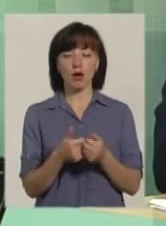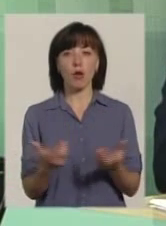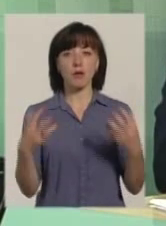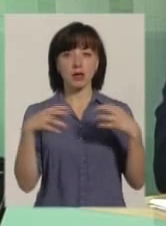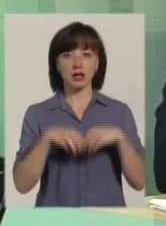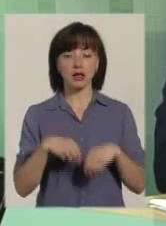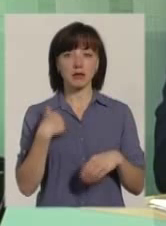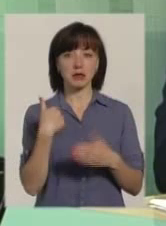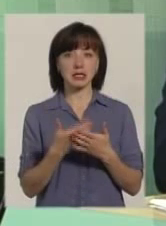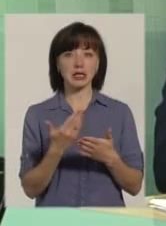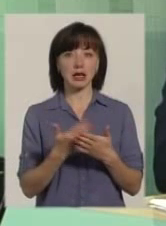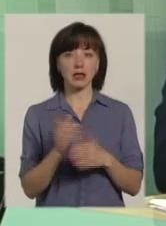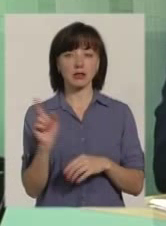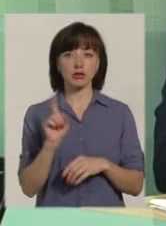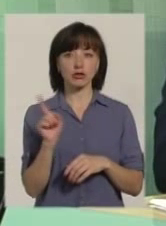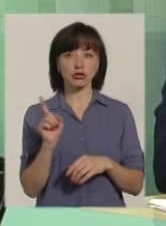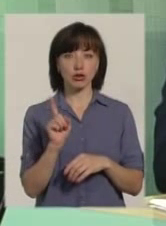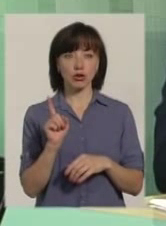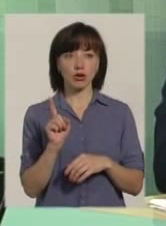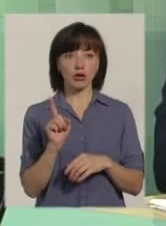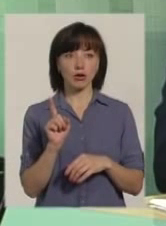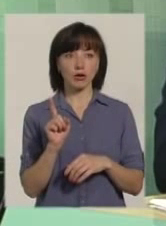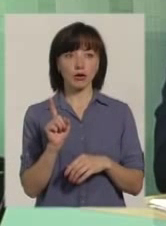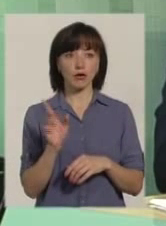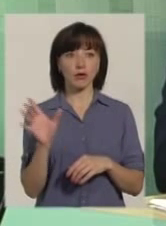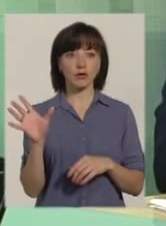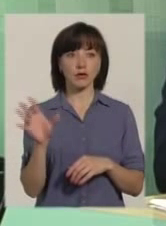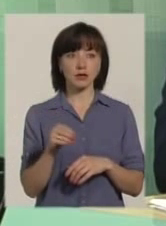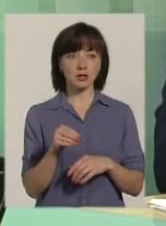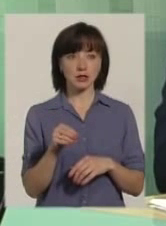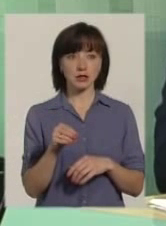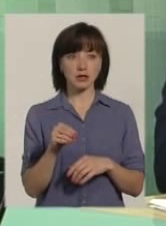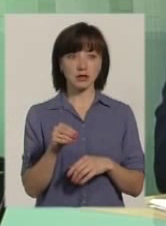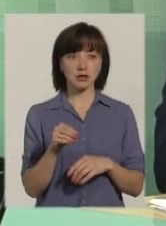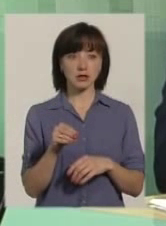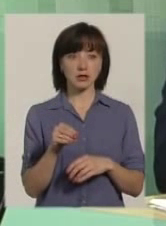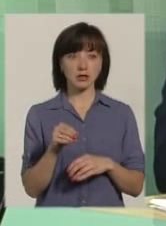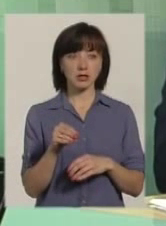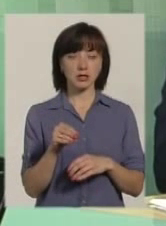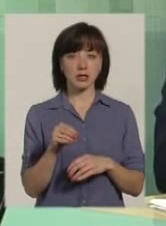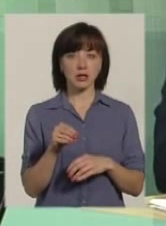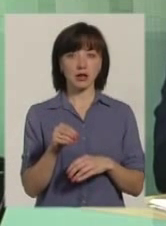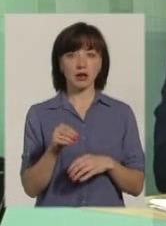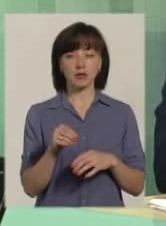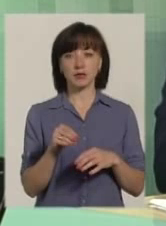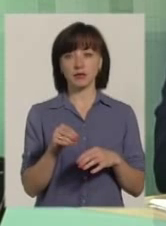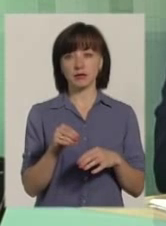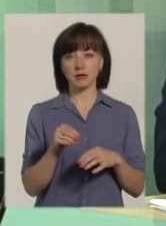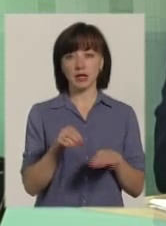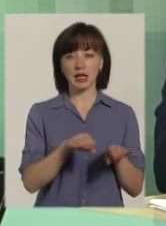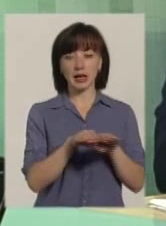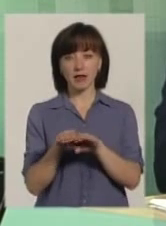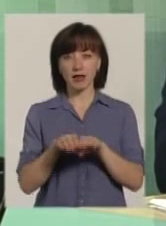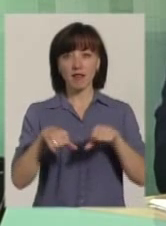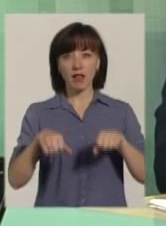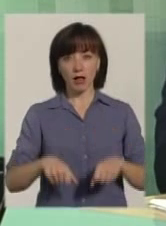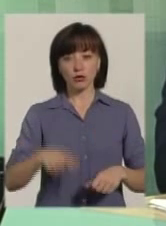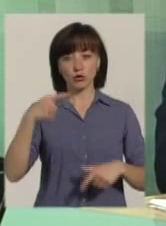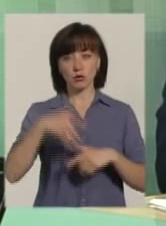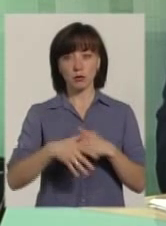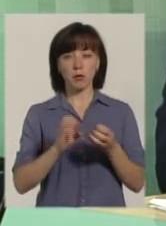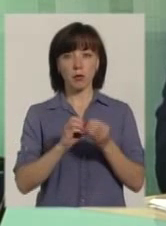що всі щаблі влади в Україні зрозуміли проблематику цих питань. Я думаю, що це буде